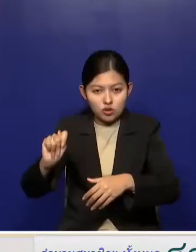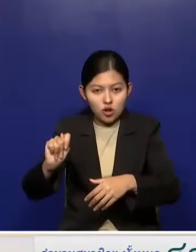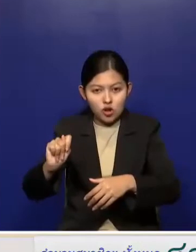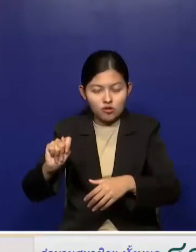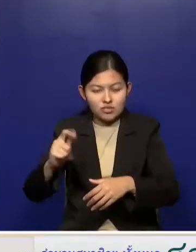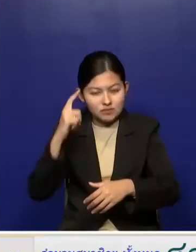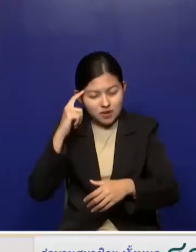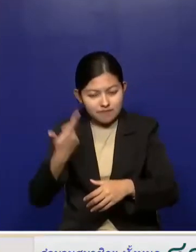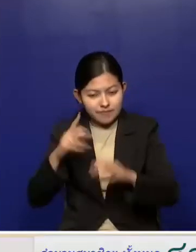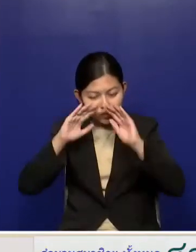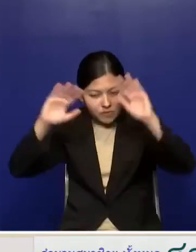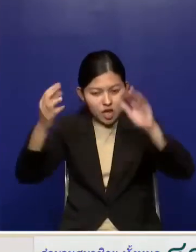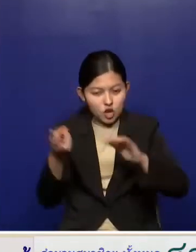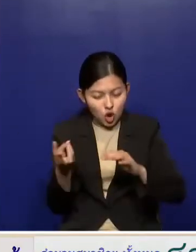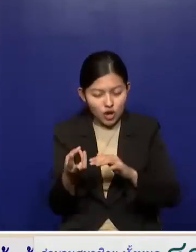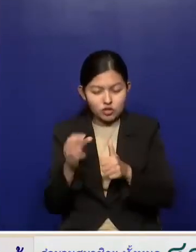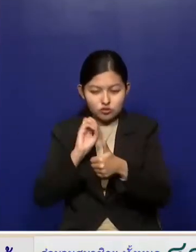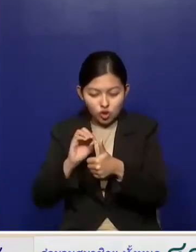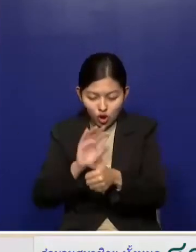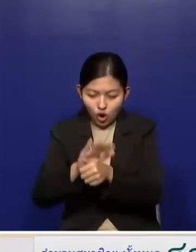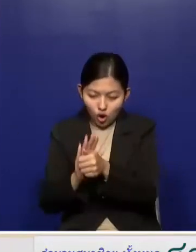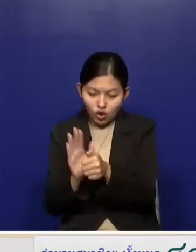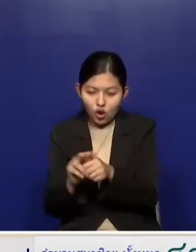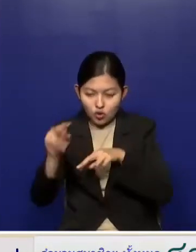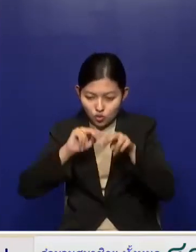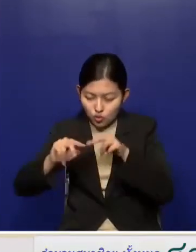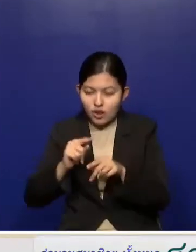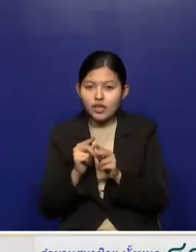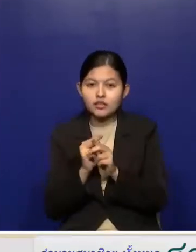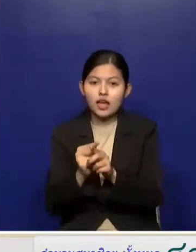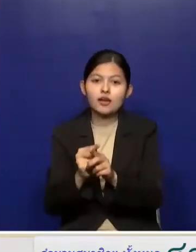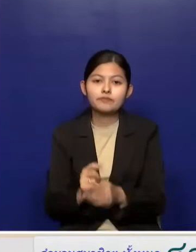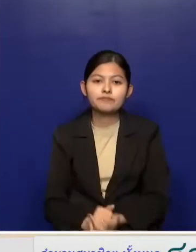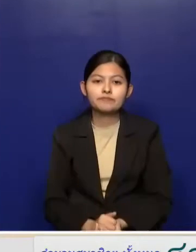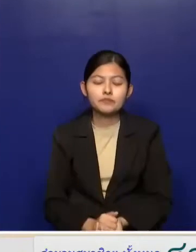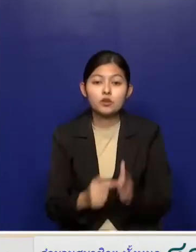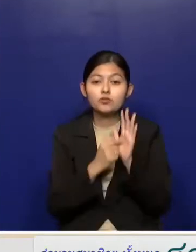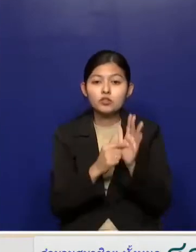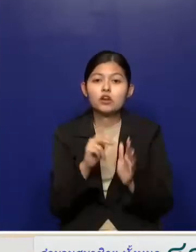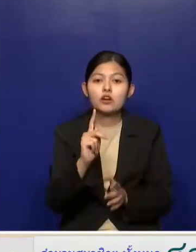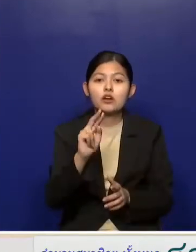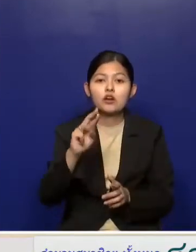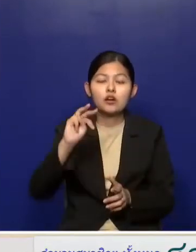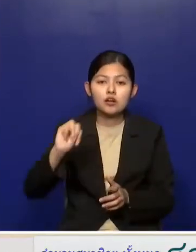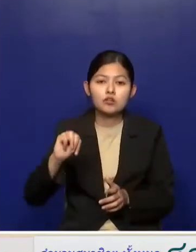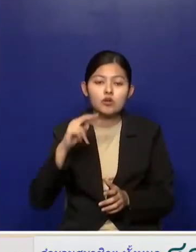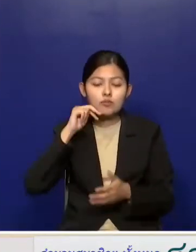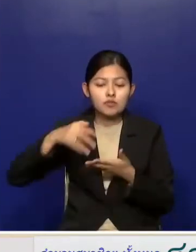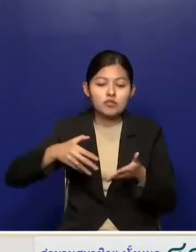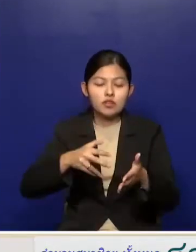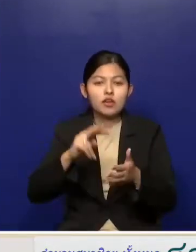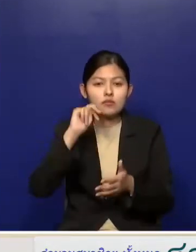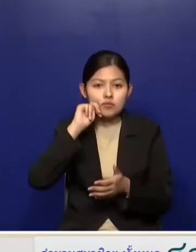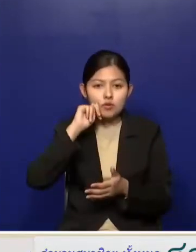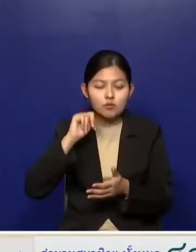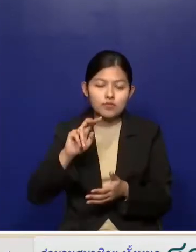หรือหากอรปะทอได้ที่ไม่มีคามพร้อมควรให้หนวยงานหรัก-อาทิเช้นกโษลพอทาน กรมสพยรกรณน้ บ